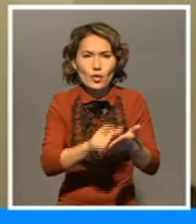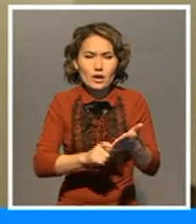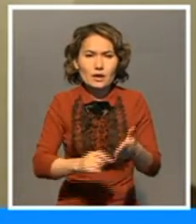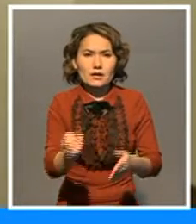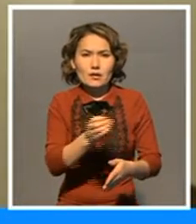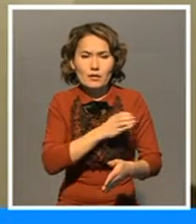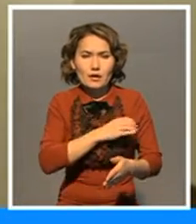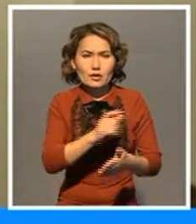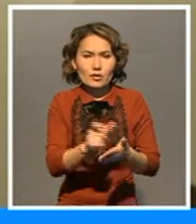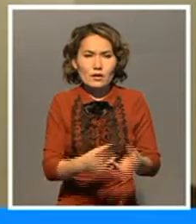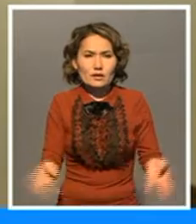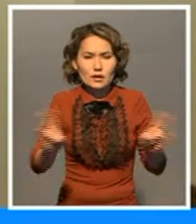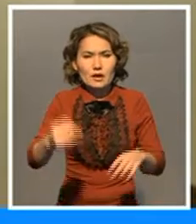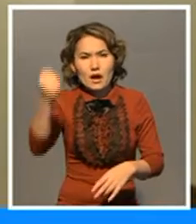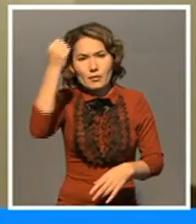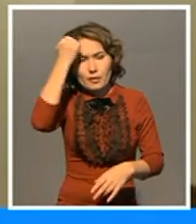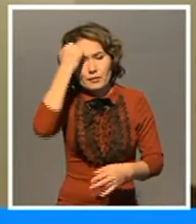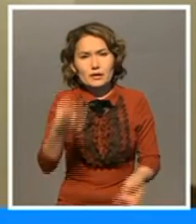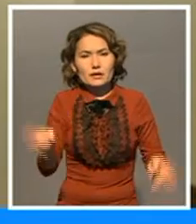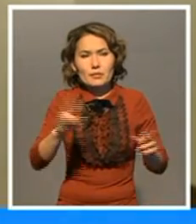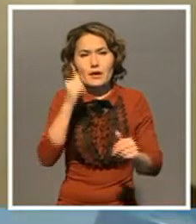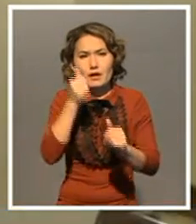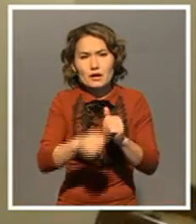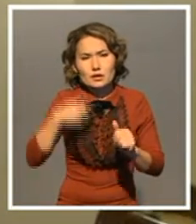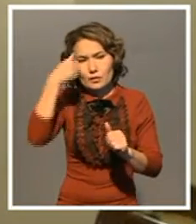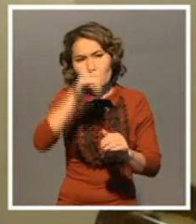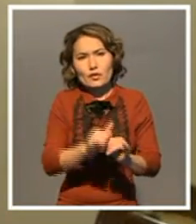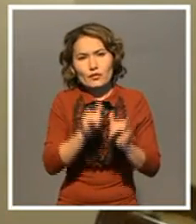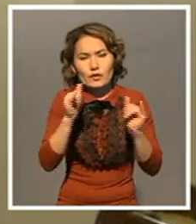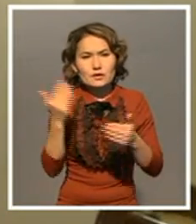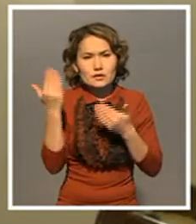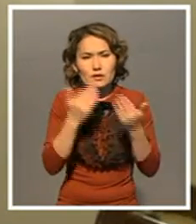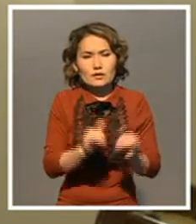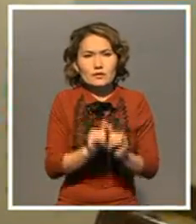Оның аты еш уақытта өшкен емес, қайта жылдан жылға оның оқырманы көбейіп келе жатқан сияқты.